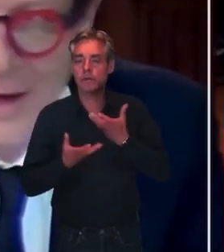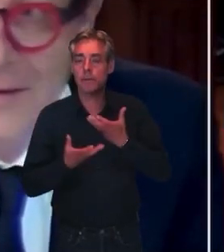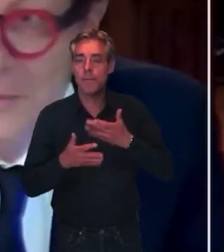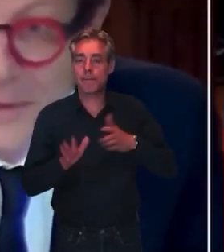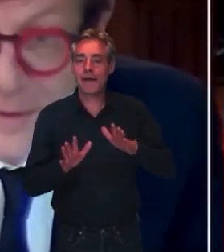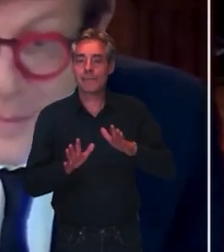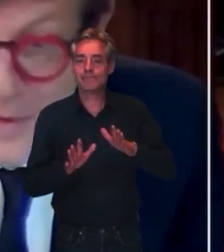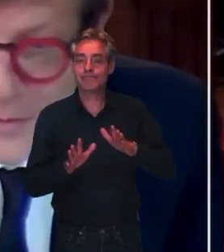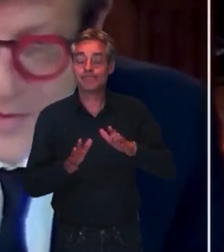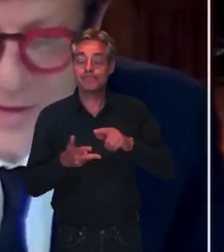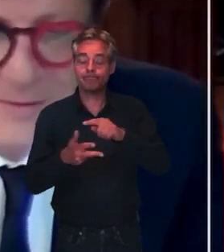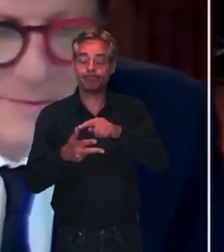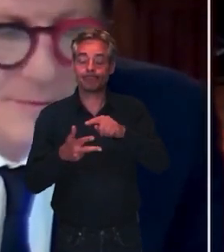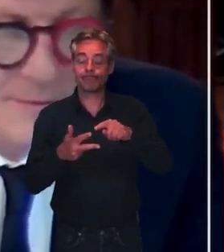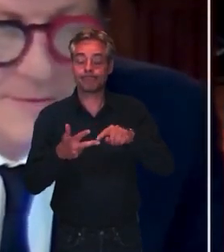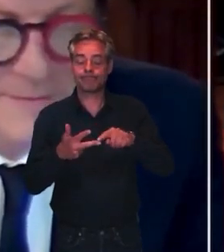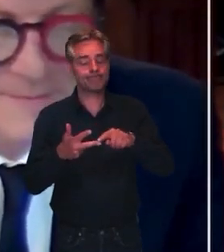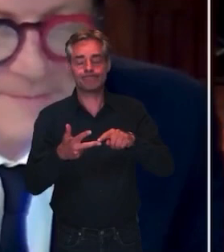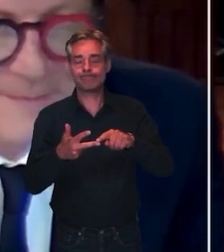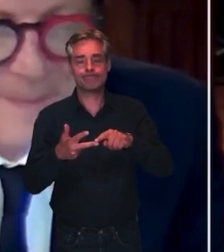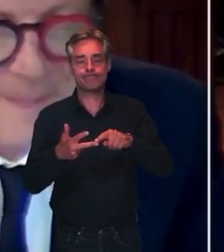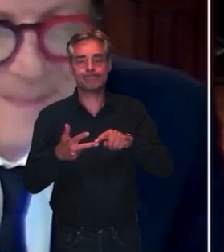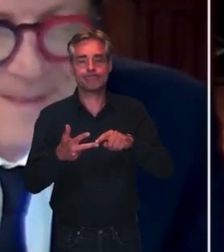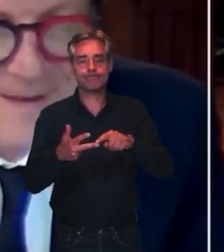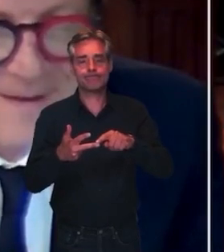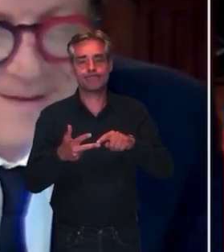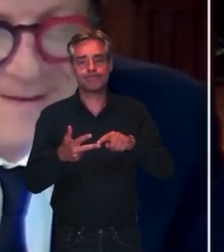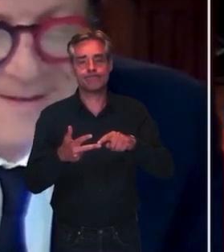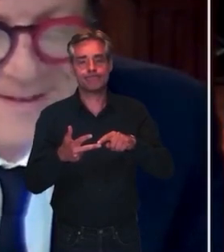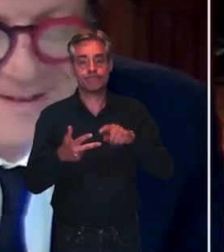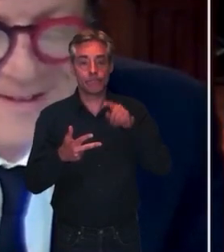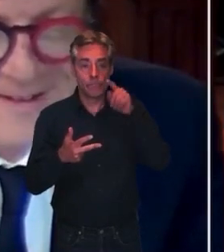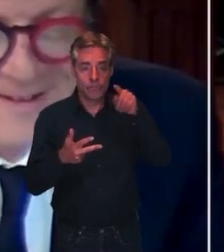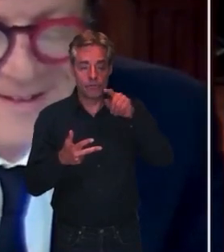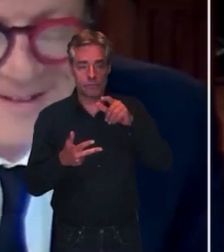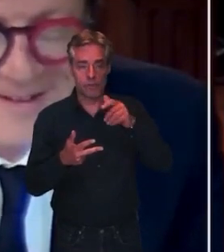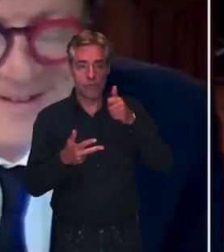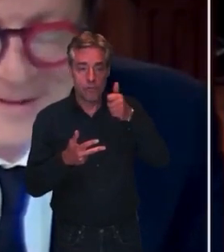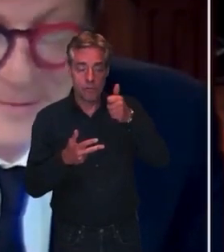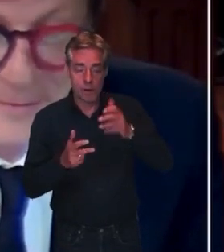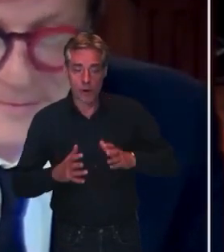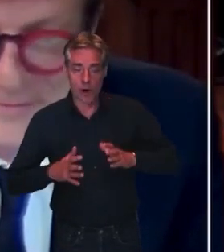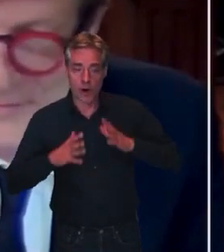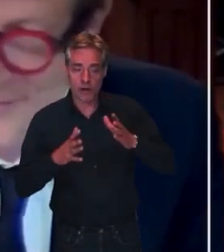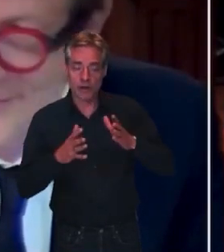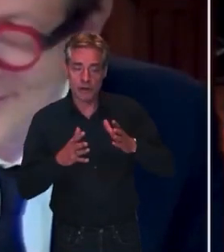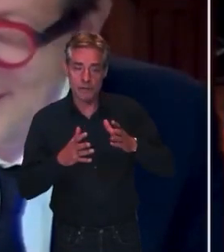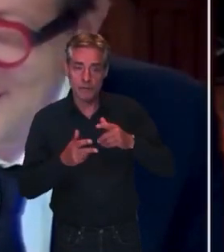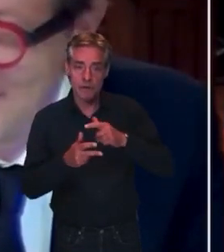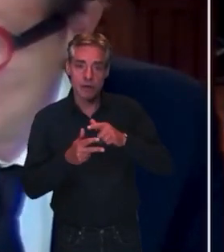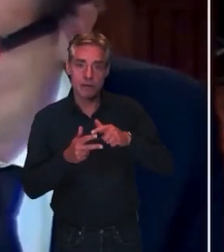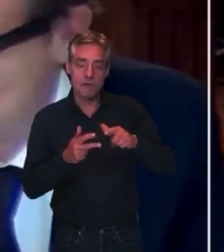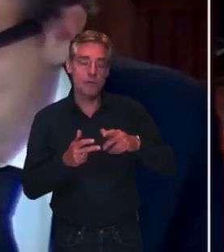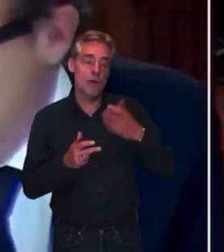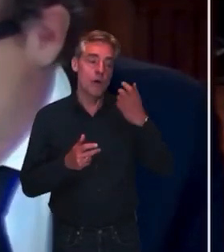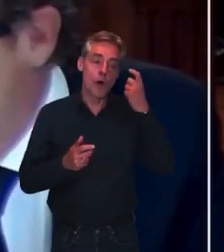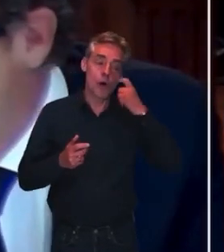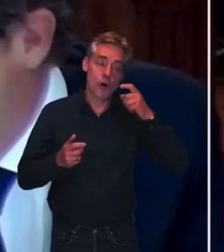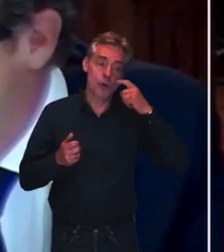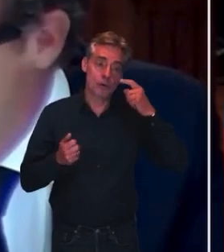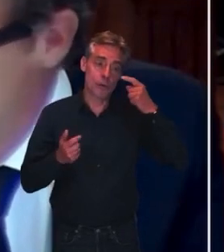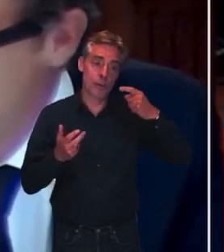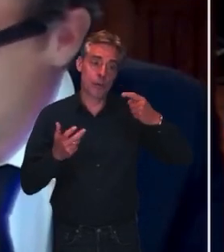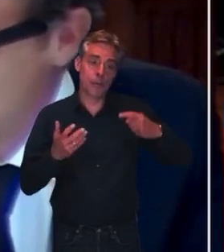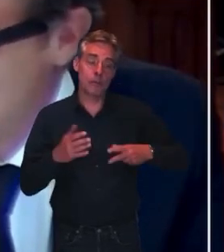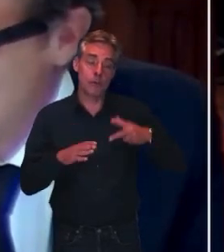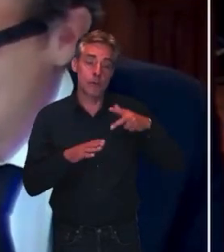vais choisir exclusivement ce que vous avez vous-même engagé. Je ne vais pas commenter ce que nous avions commencé